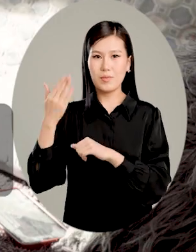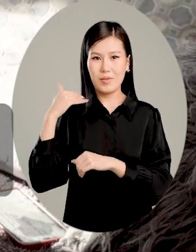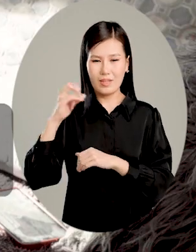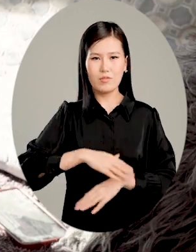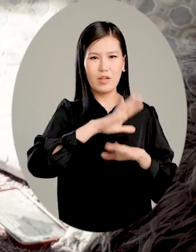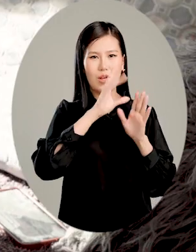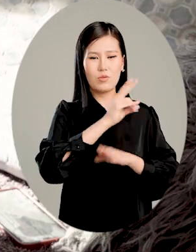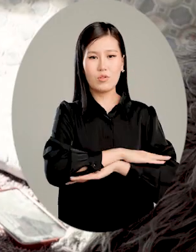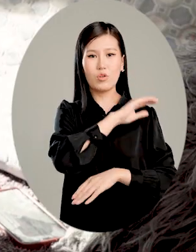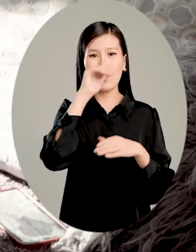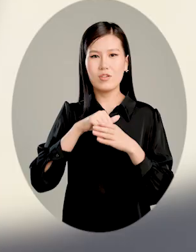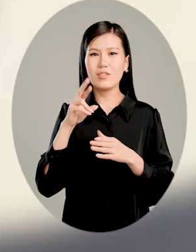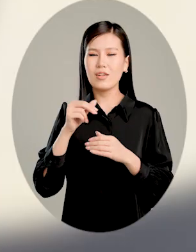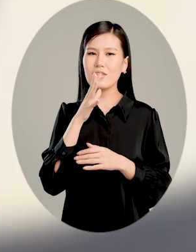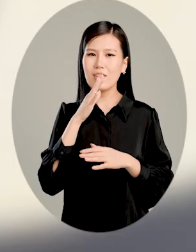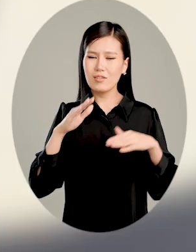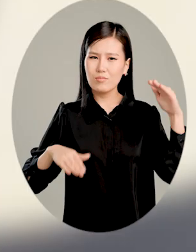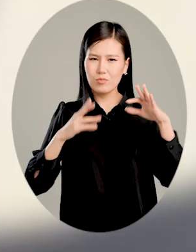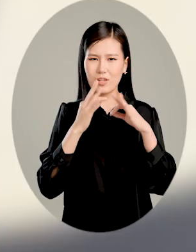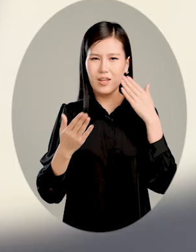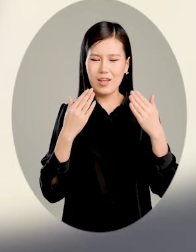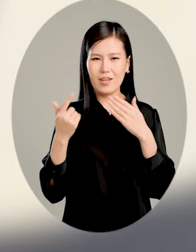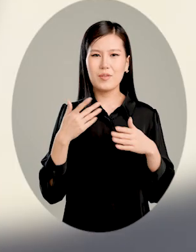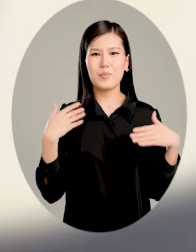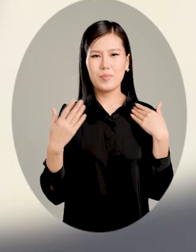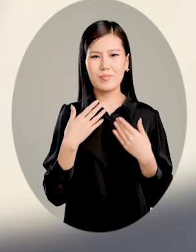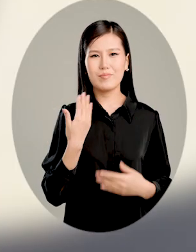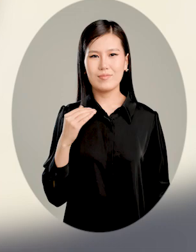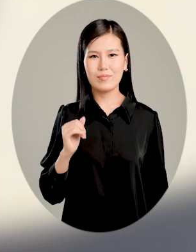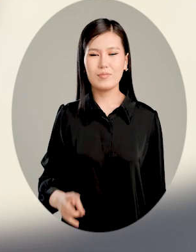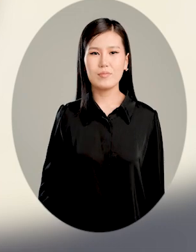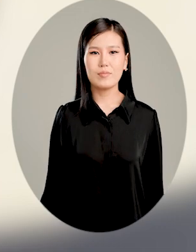охин 12 дугаар анги төгсөн том охин хоёрыг харьцуулаад айгаа их бахарч ирсэн.